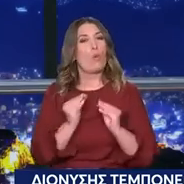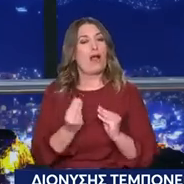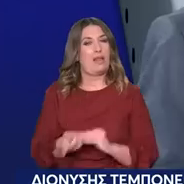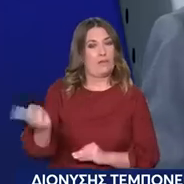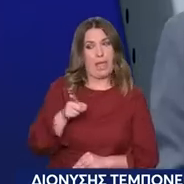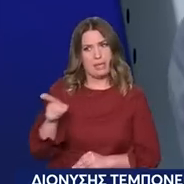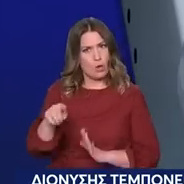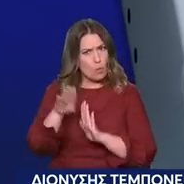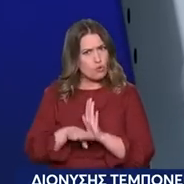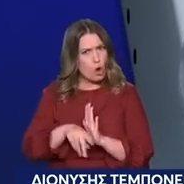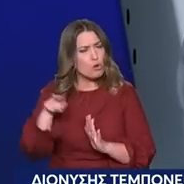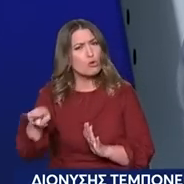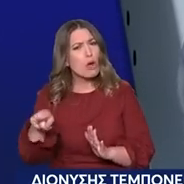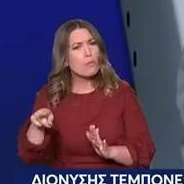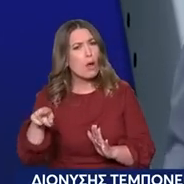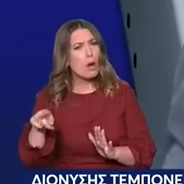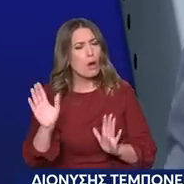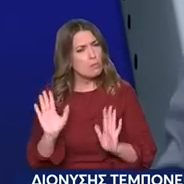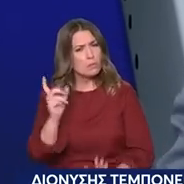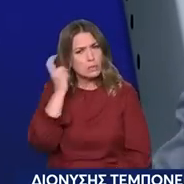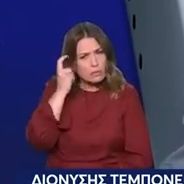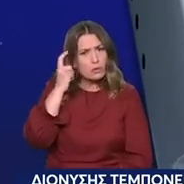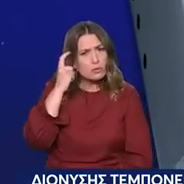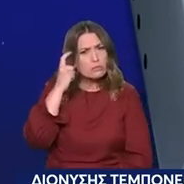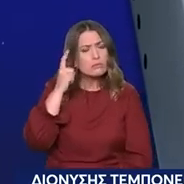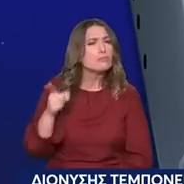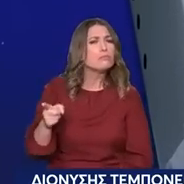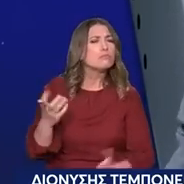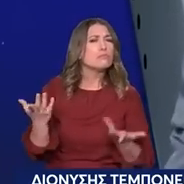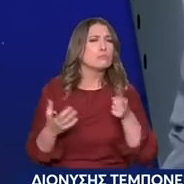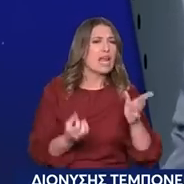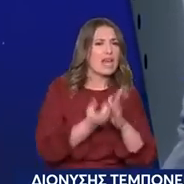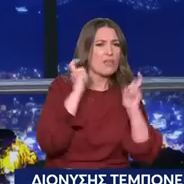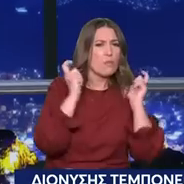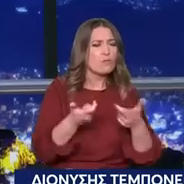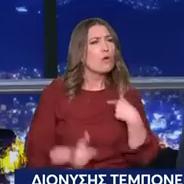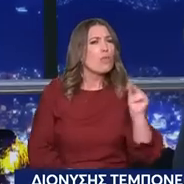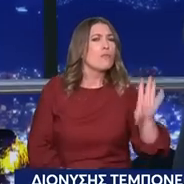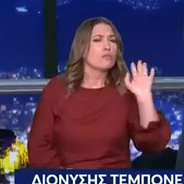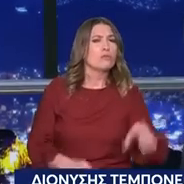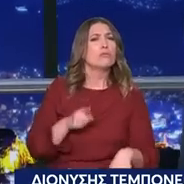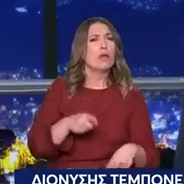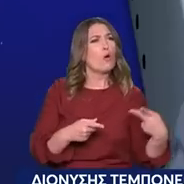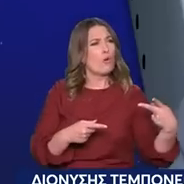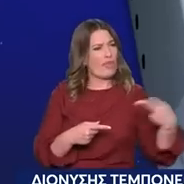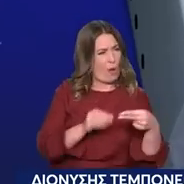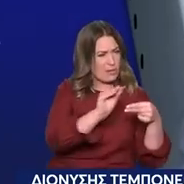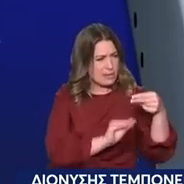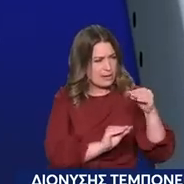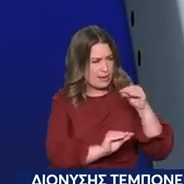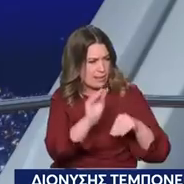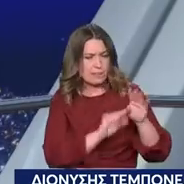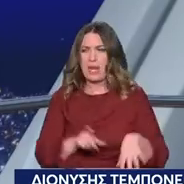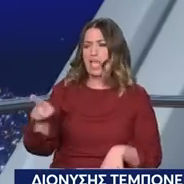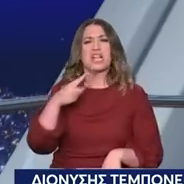που εντοπίζεται, τουλάχιστον από αρκετούς αυτή την περίοδο, είναι ότι λέει η Νέα Δημοκρατία: ακούστε, εγώ καινούριο φόρο δεν θα βάλω. Θα κόψω κάποιους. Και εσείς λέτε: θα